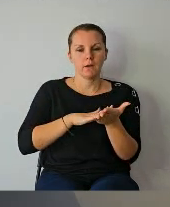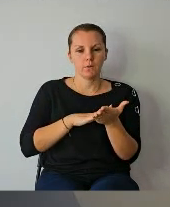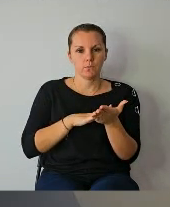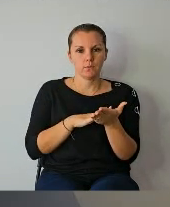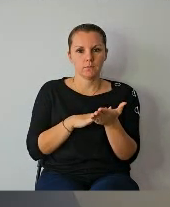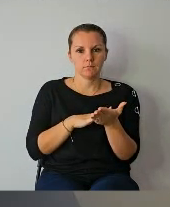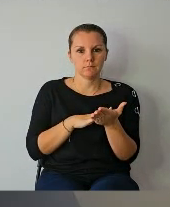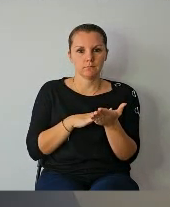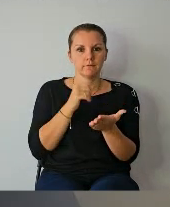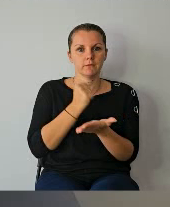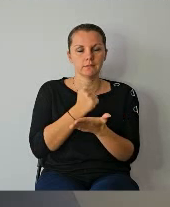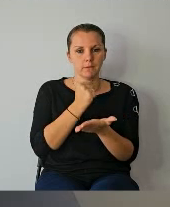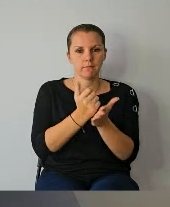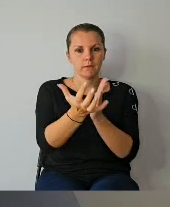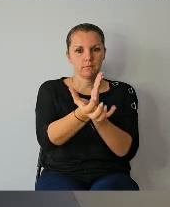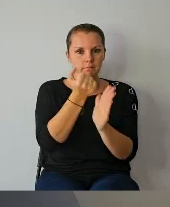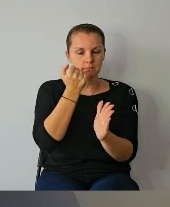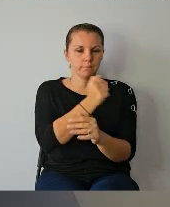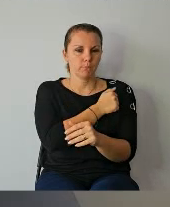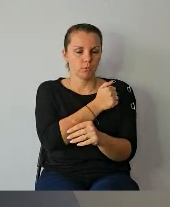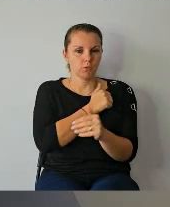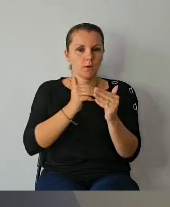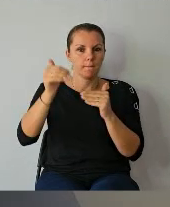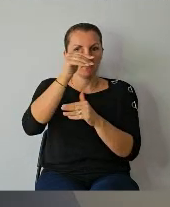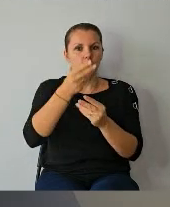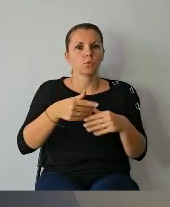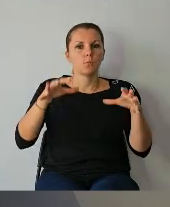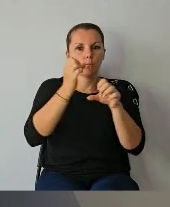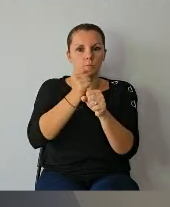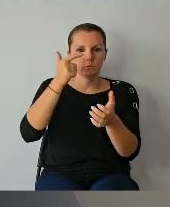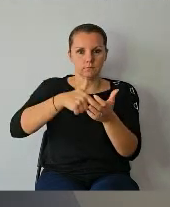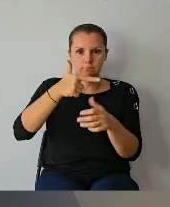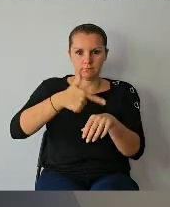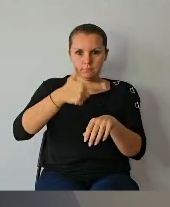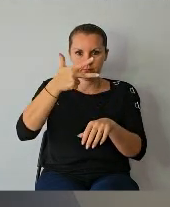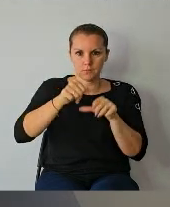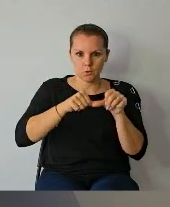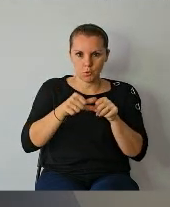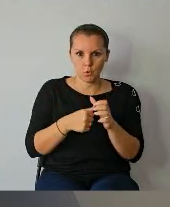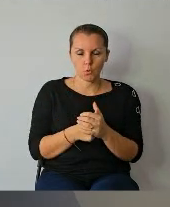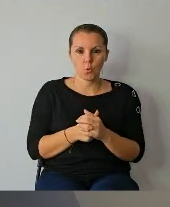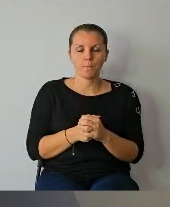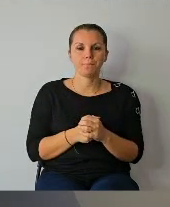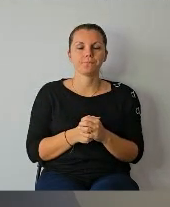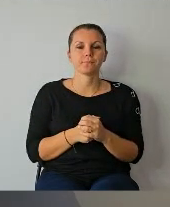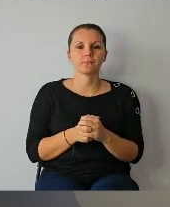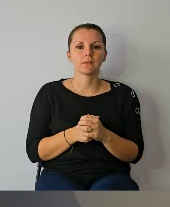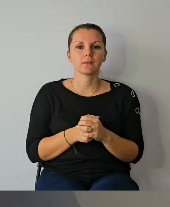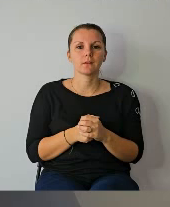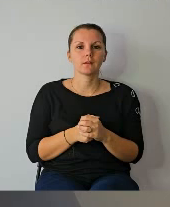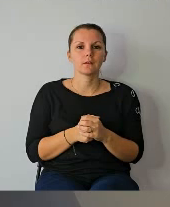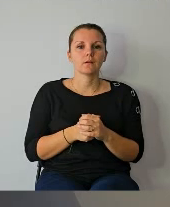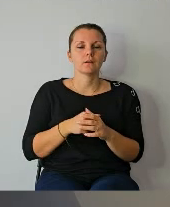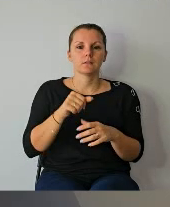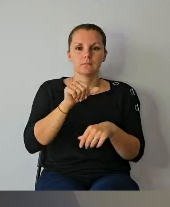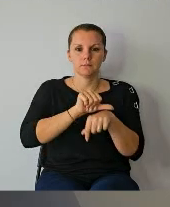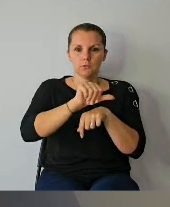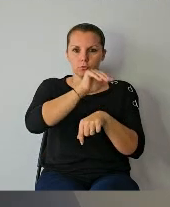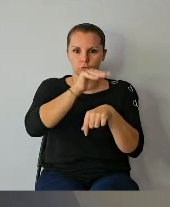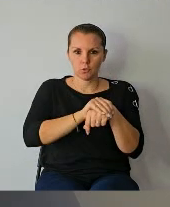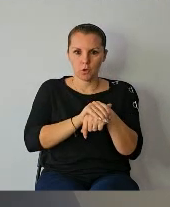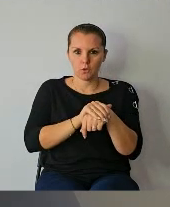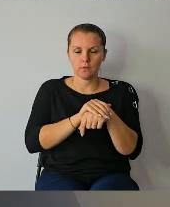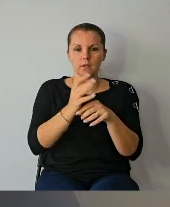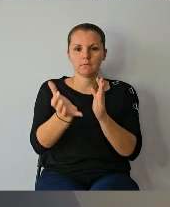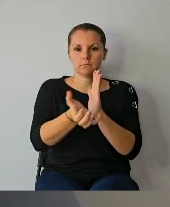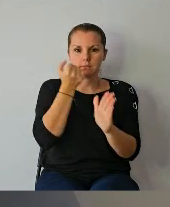uchwały w sprawie zaciągnięcia zobowiązania ponad budżet 2023 roku. Wyraża się zgodę na zaciągnięcie